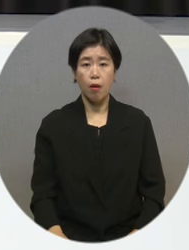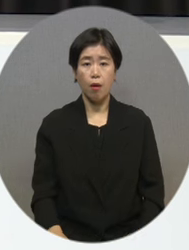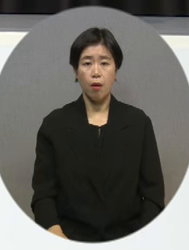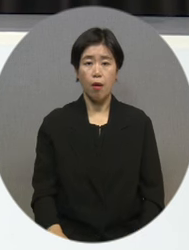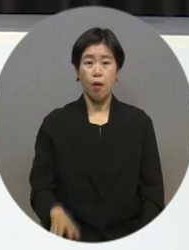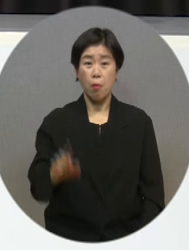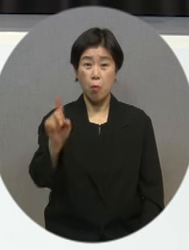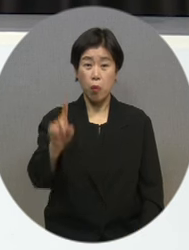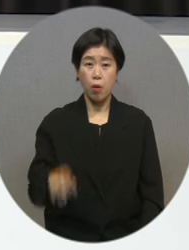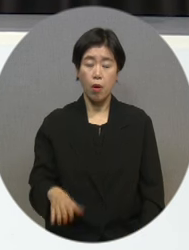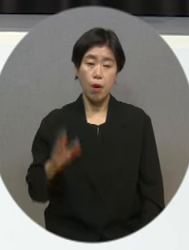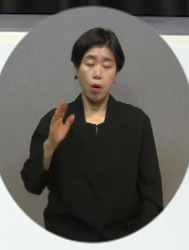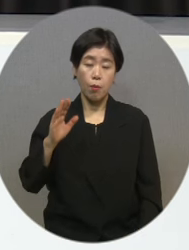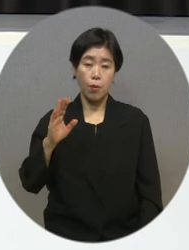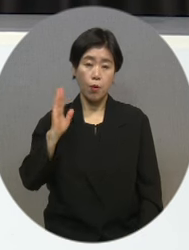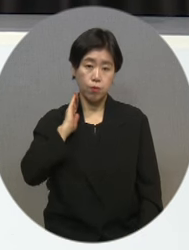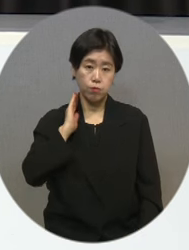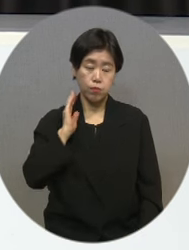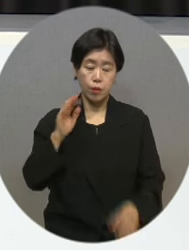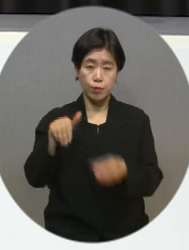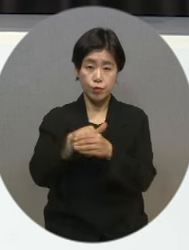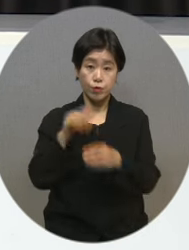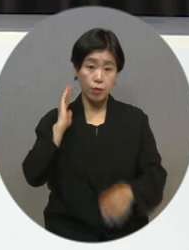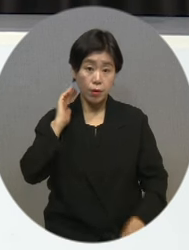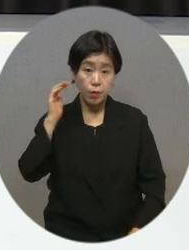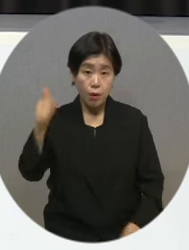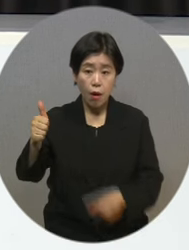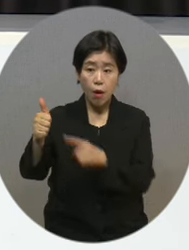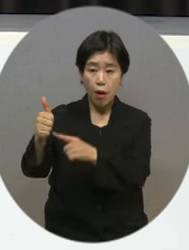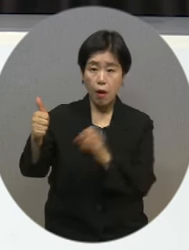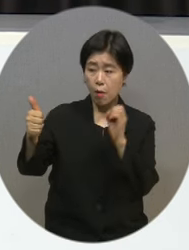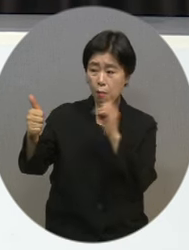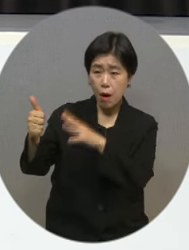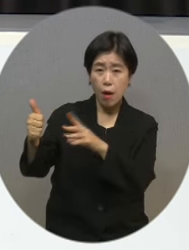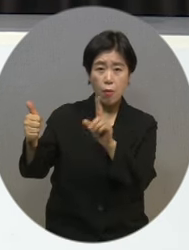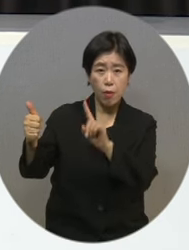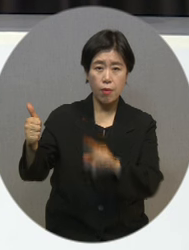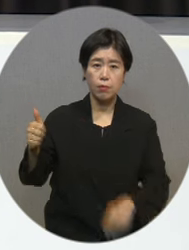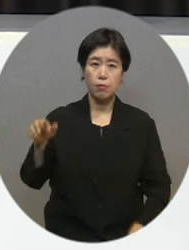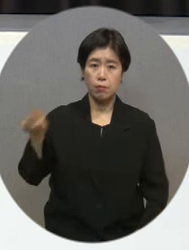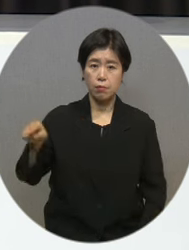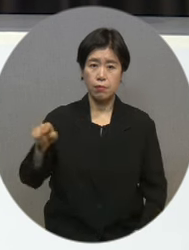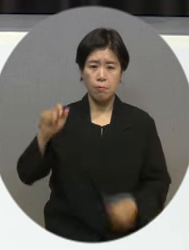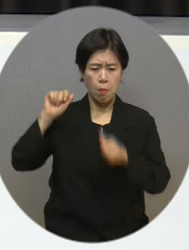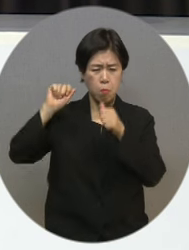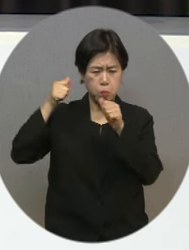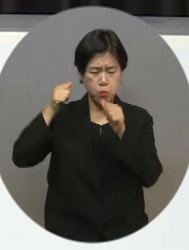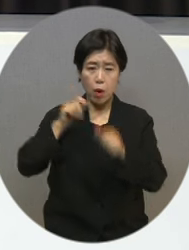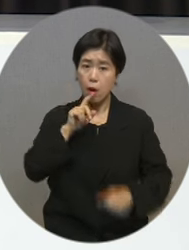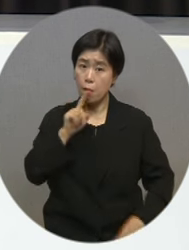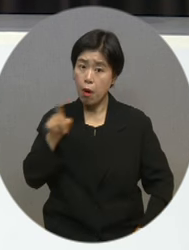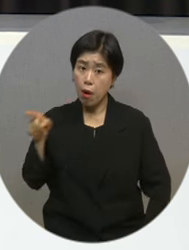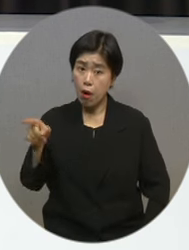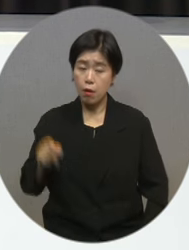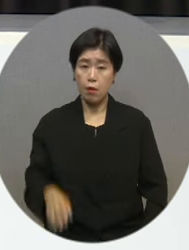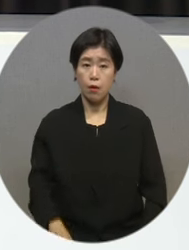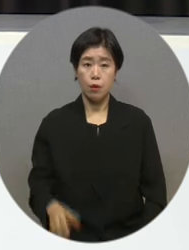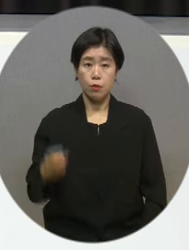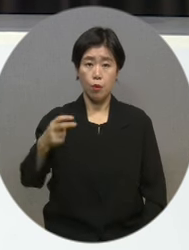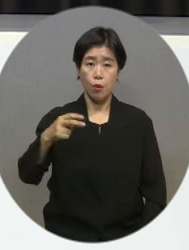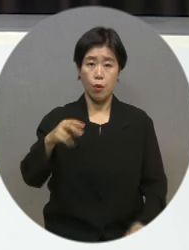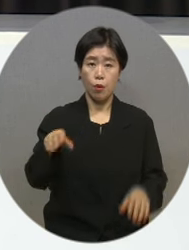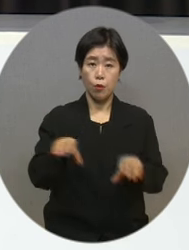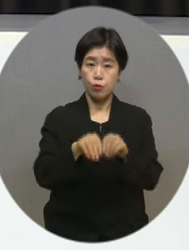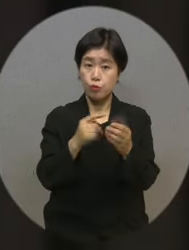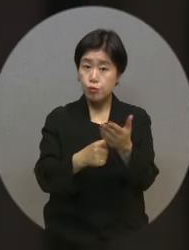꿀먹은 벙어리다, 또 정세균 총리 뭐 인사청문회에 전륜발이 총리가 될수 있다,